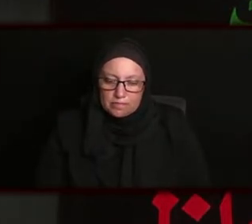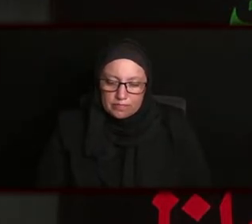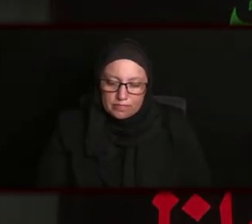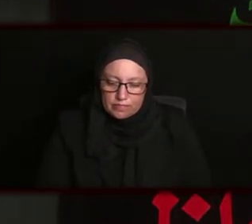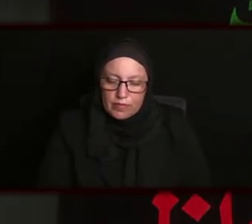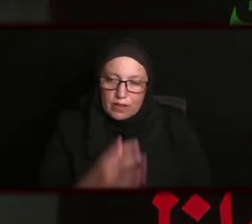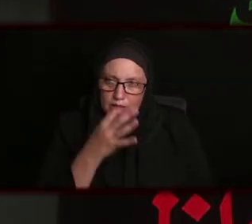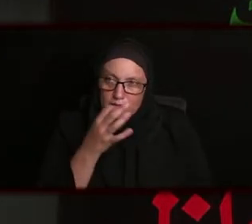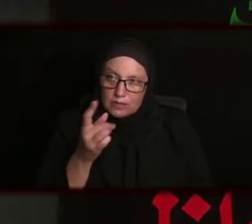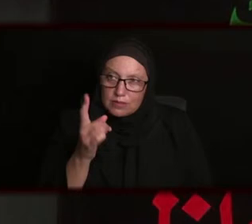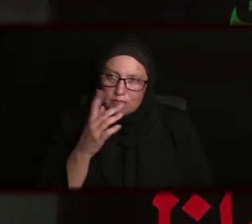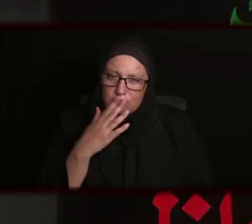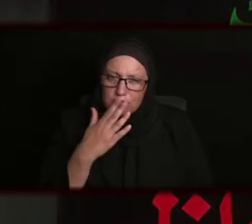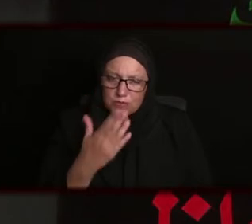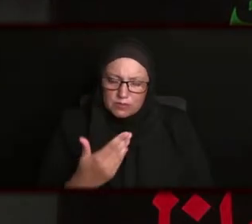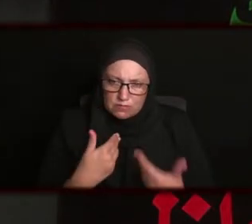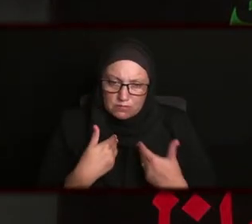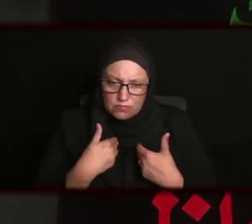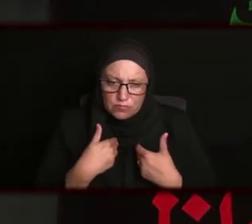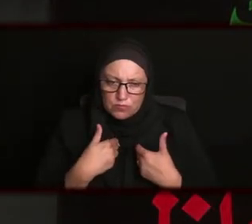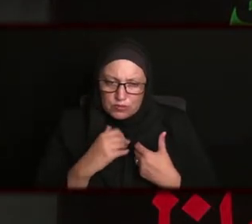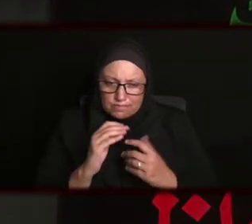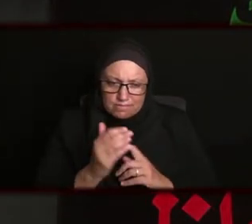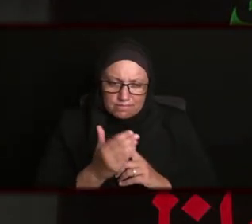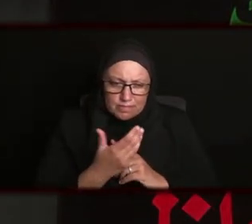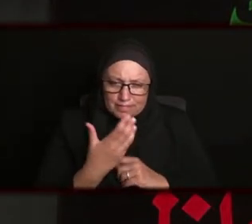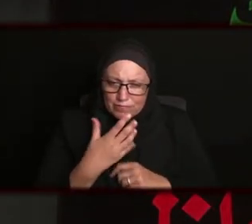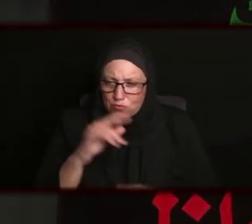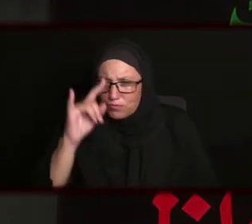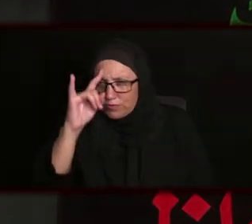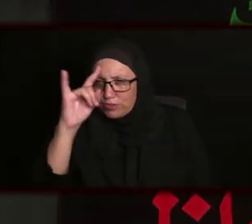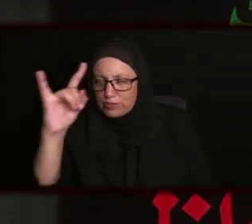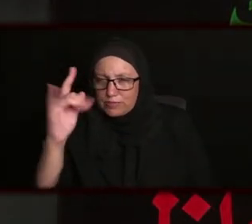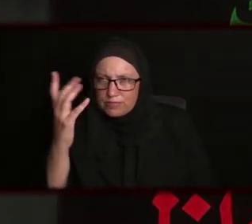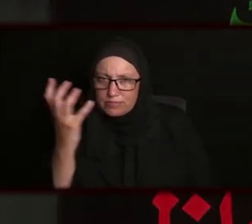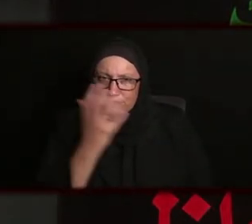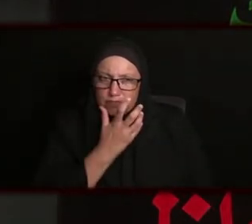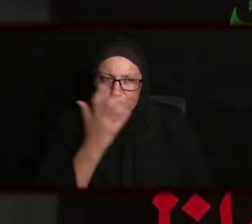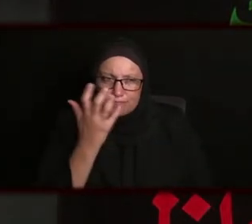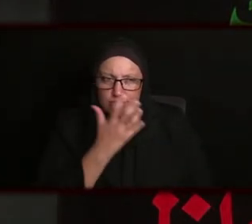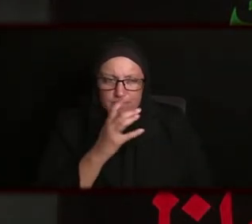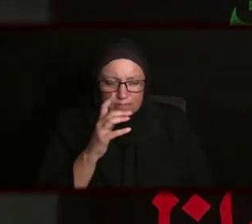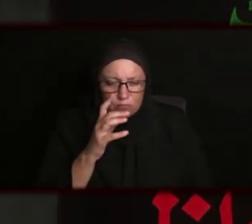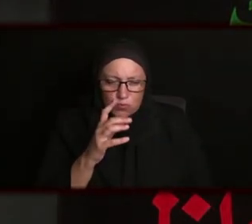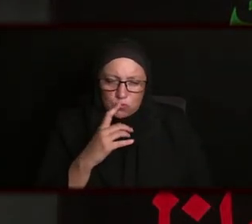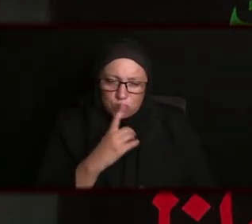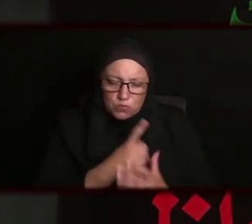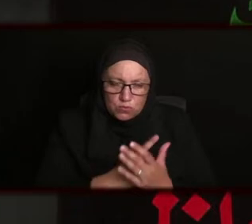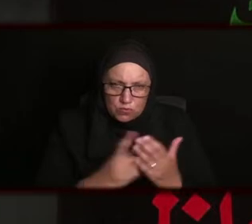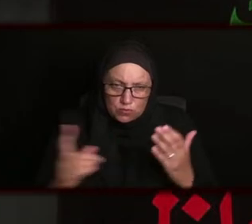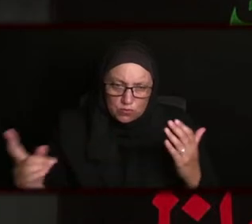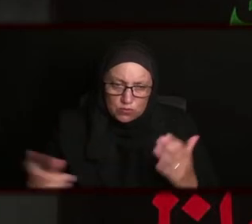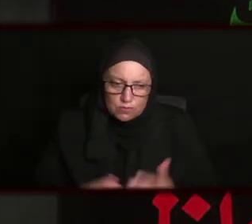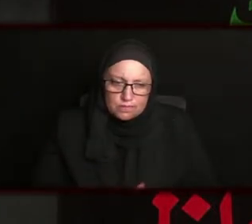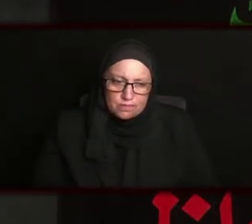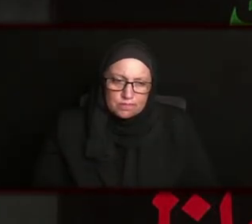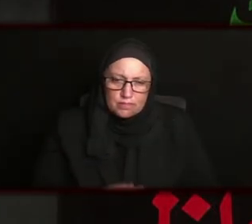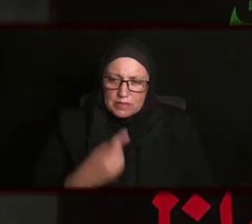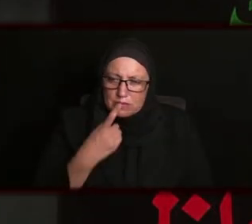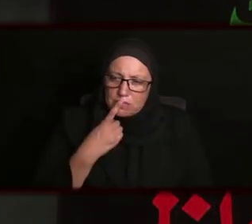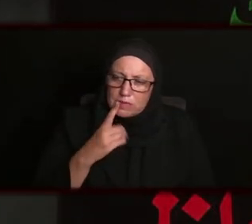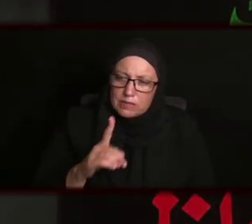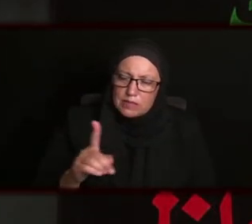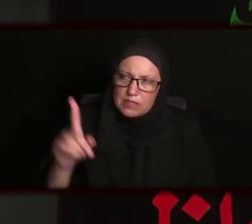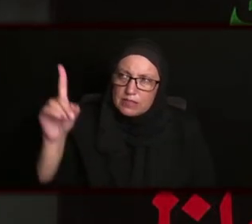أعوذ بالله من الشيطان الرجيم. بسم الله الرحمن